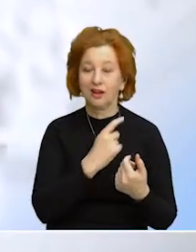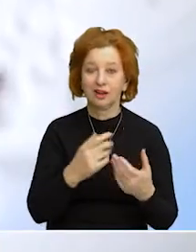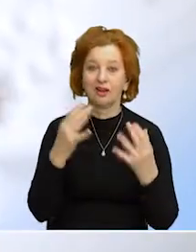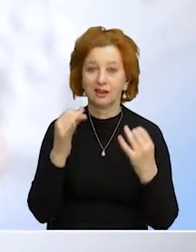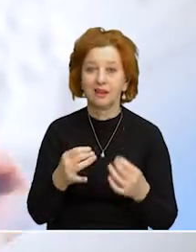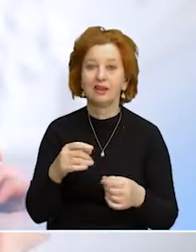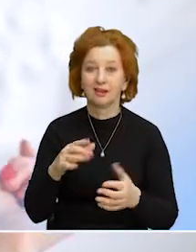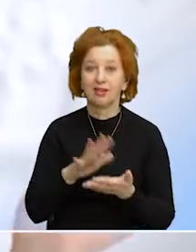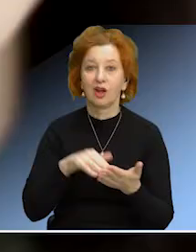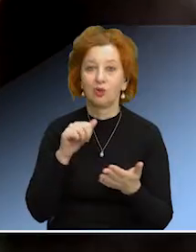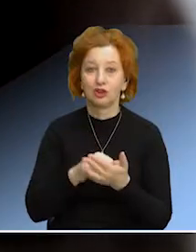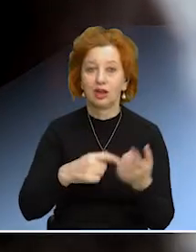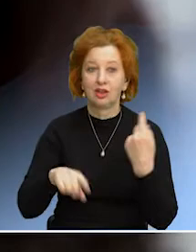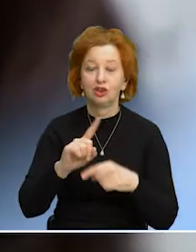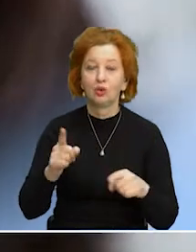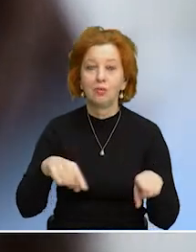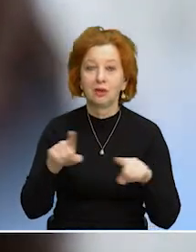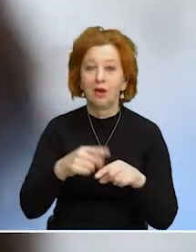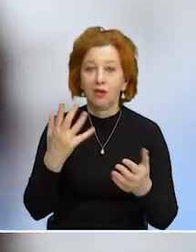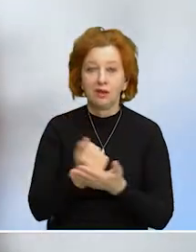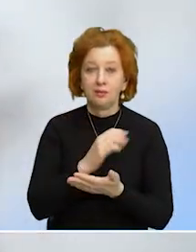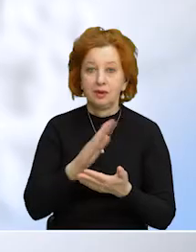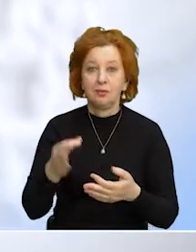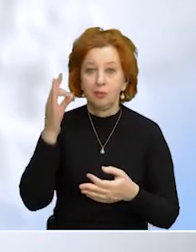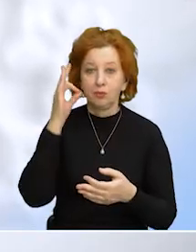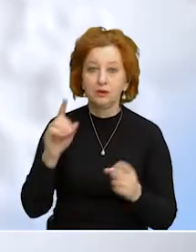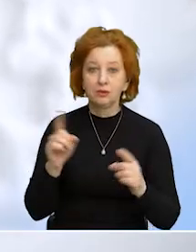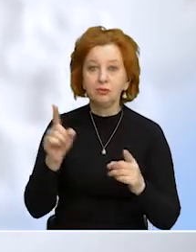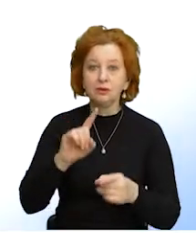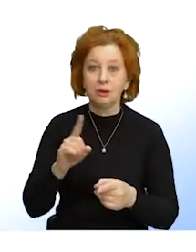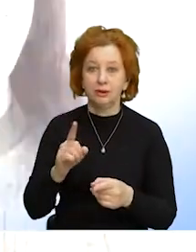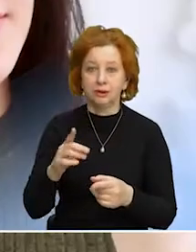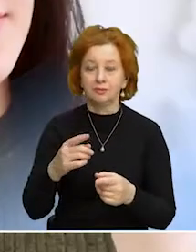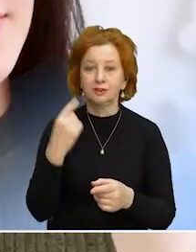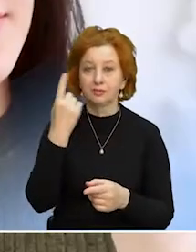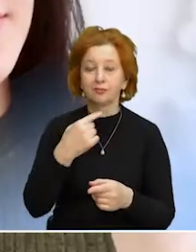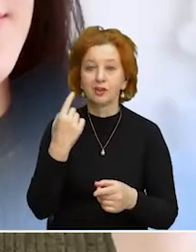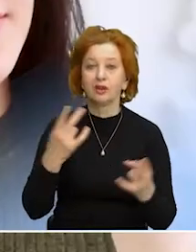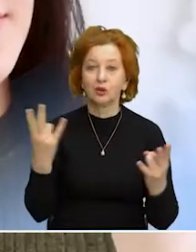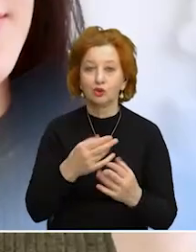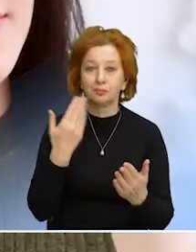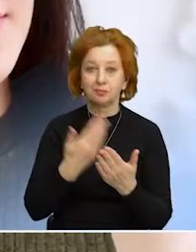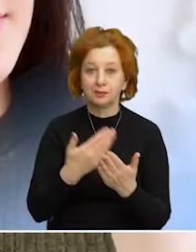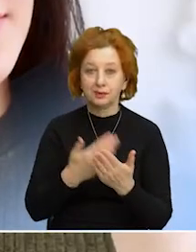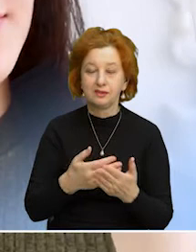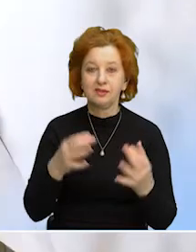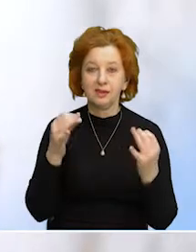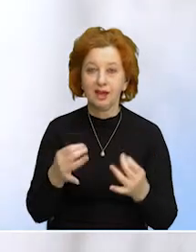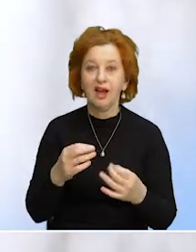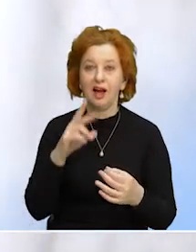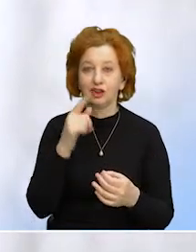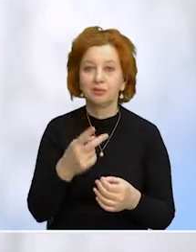нарушает естественные пропорции тела. Чтобы такого не происходило, помните о том, что шею обязательно нужно